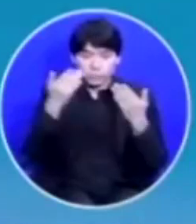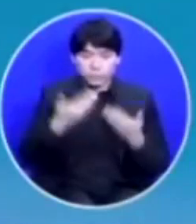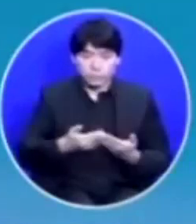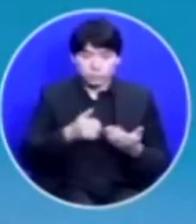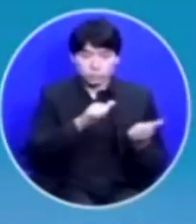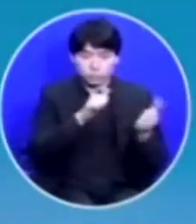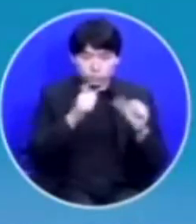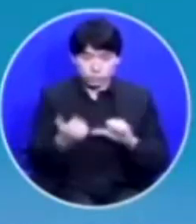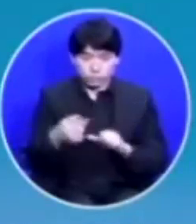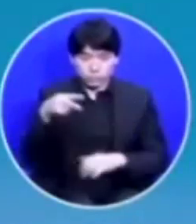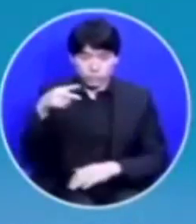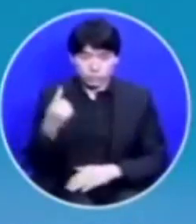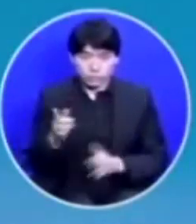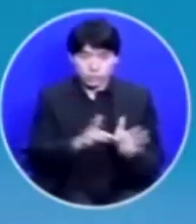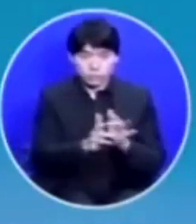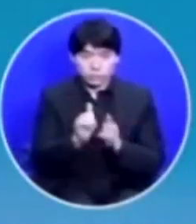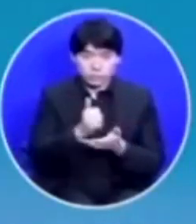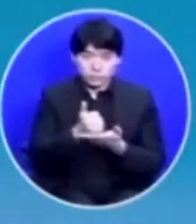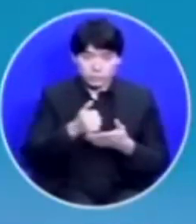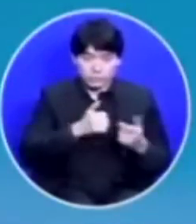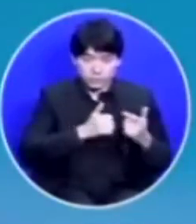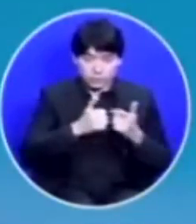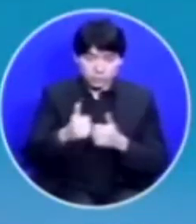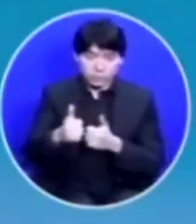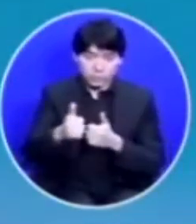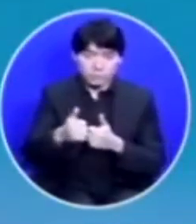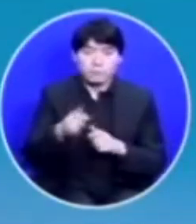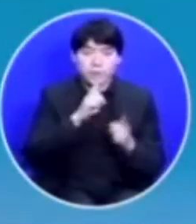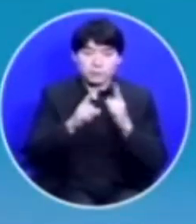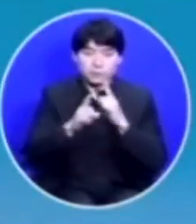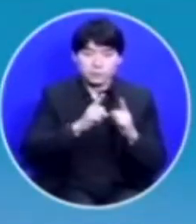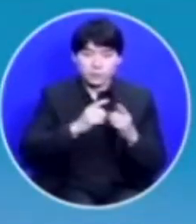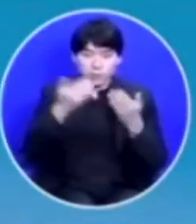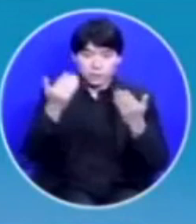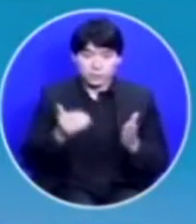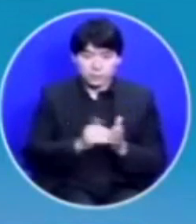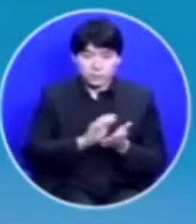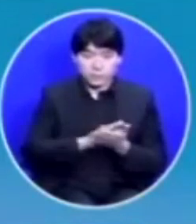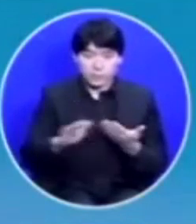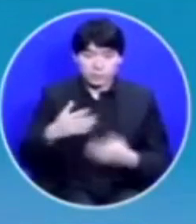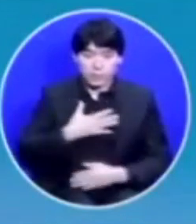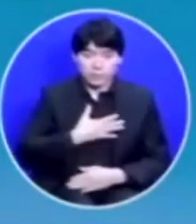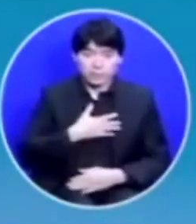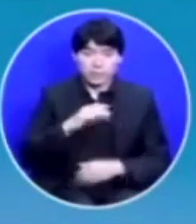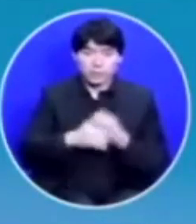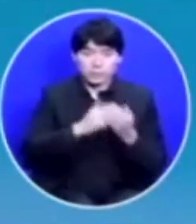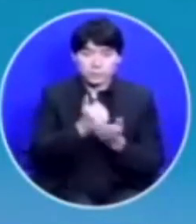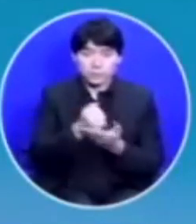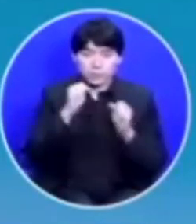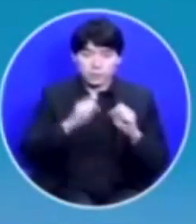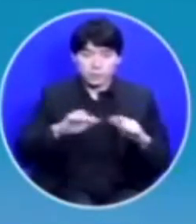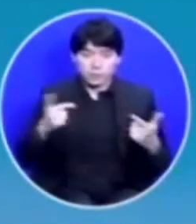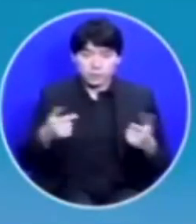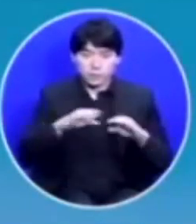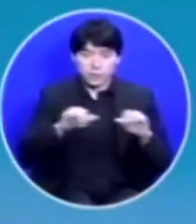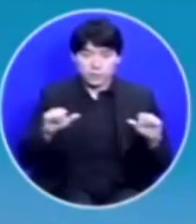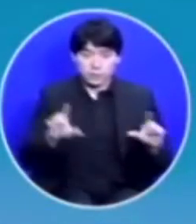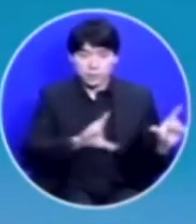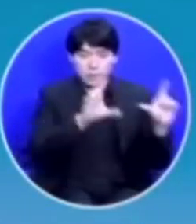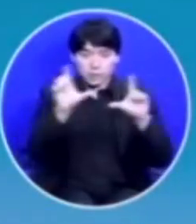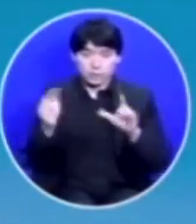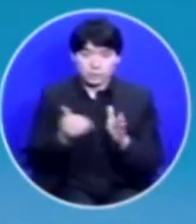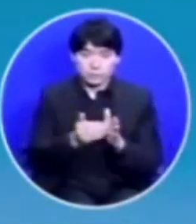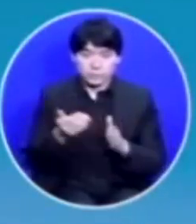예수님을 따를 거라고 자주 말씀하셨어요 저나 하나님이 없다고 말하는 땅에서 자랐어요 하지만